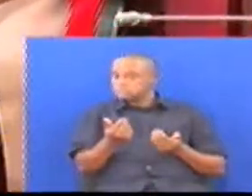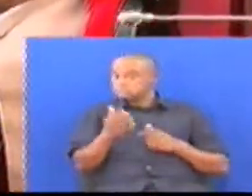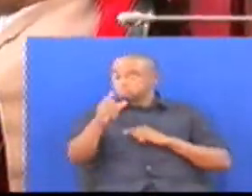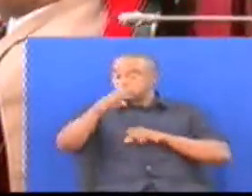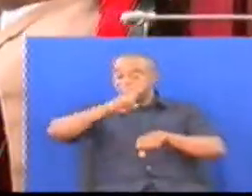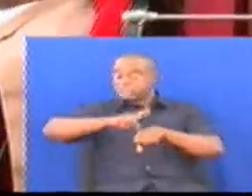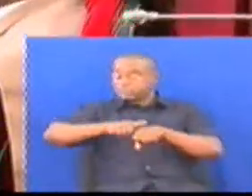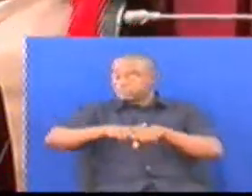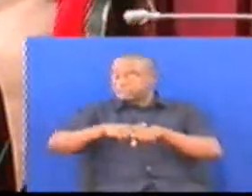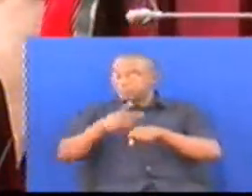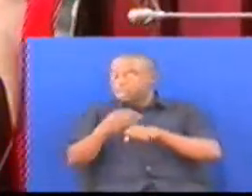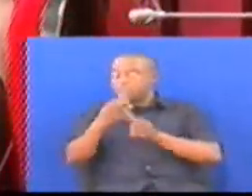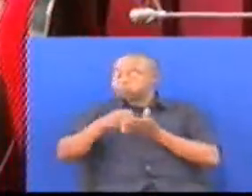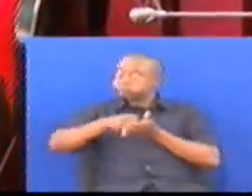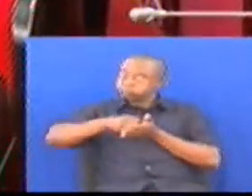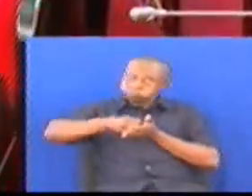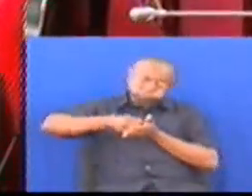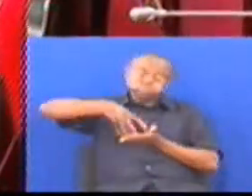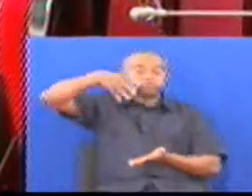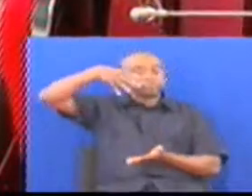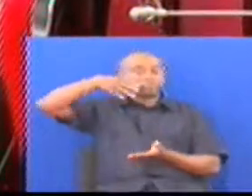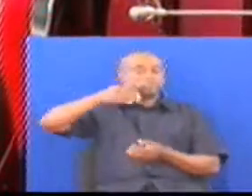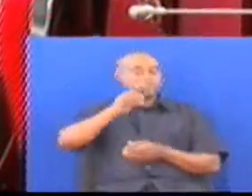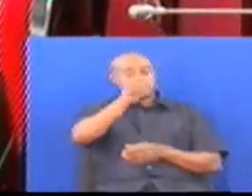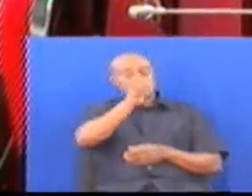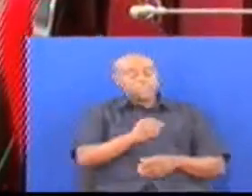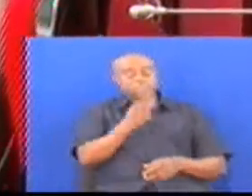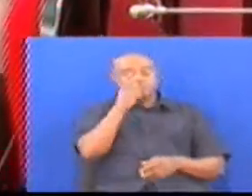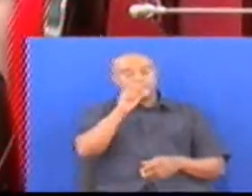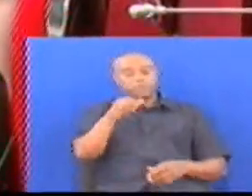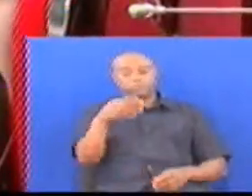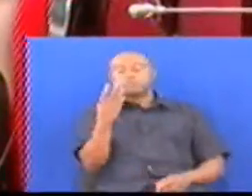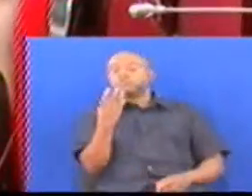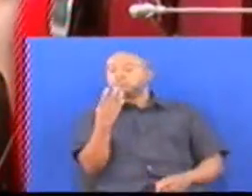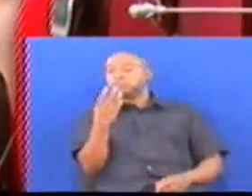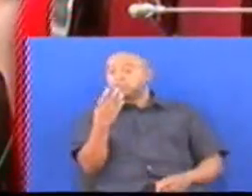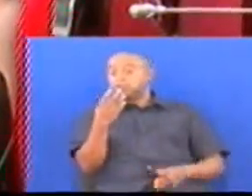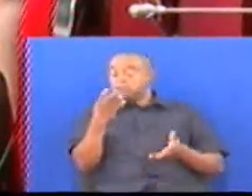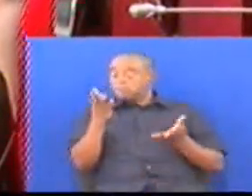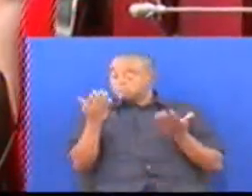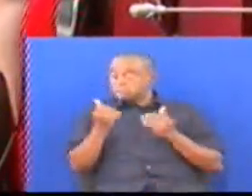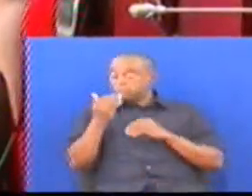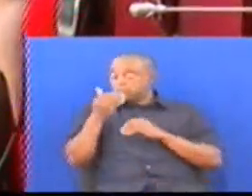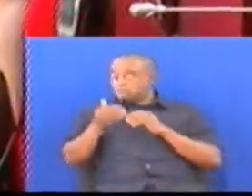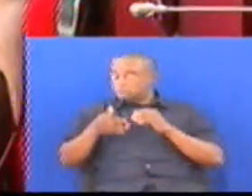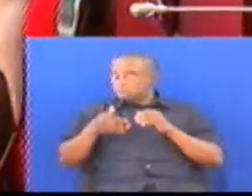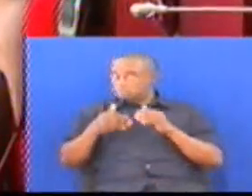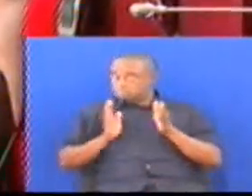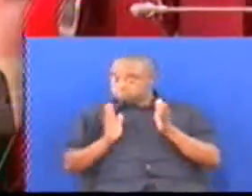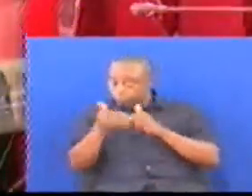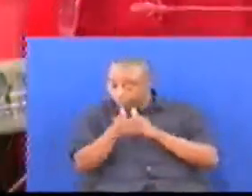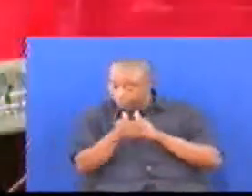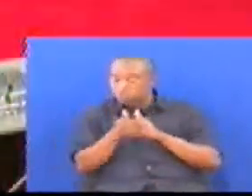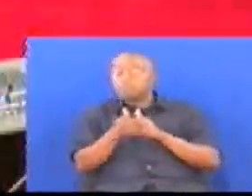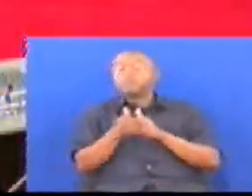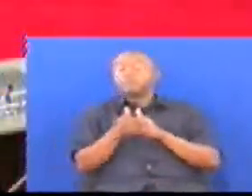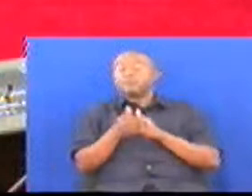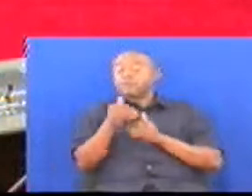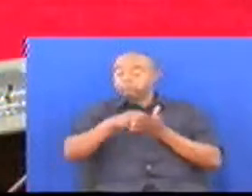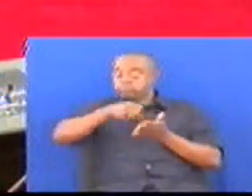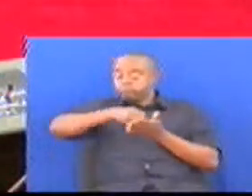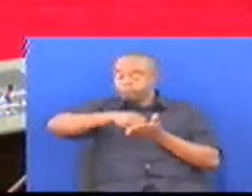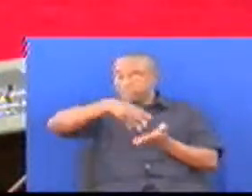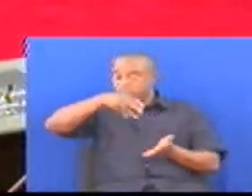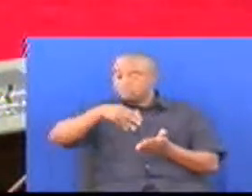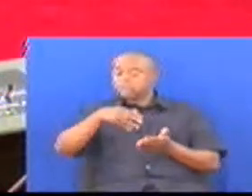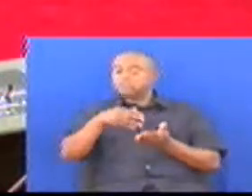na mfumuko wa bei wa 2.4%. Kudhibitiwa kwa mfumuko wa bei kumetokana na usimamizi madhubuti wa sera